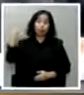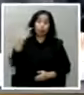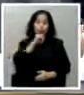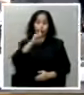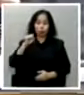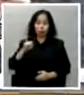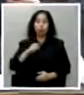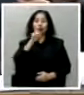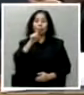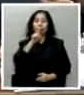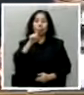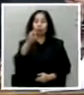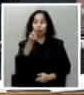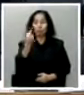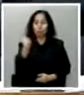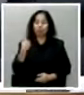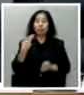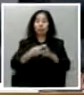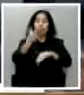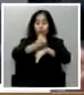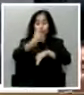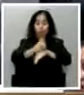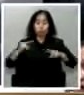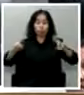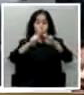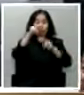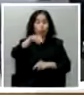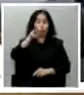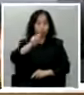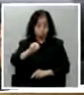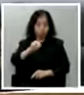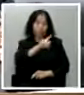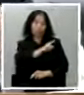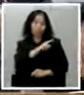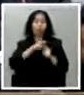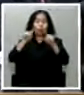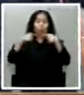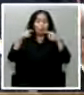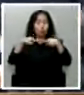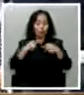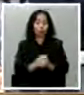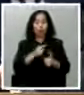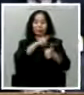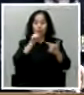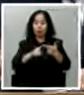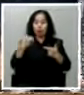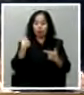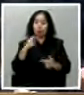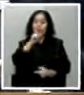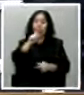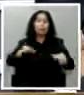าถามกระทู้สดนี้นะครับโดยมีท่านจุติไกรเลิกรัฐมนตรีว่าการกระทรวงพัฒนาสังคมเป็นผู้ตอบกระทู้ถามครับแล้วก็มีกระทู้ถามทั่วไ